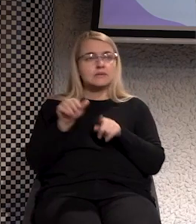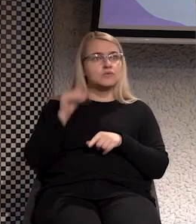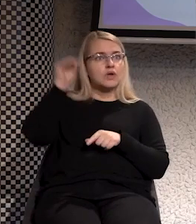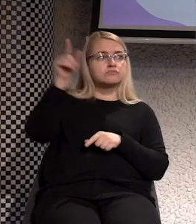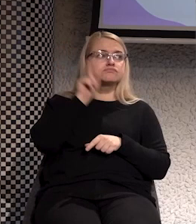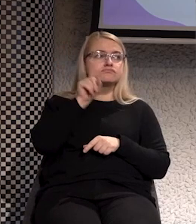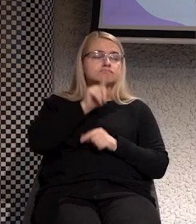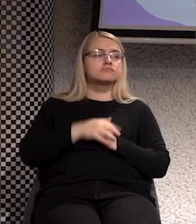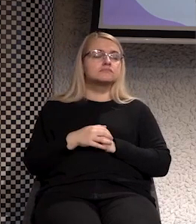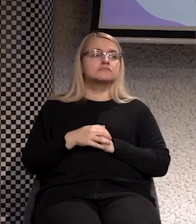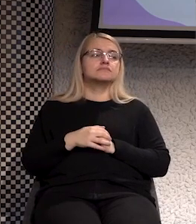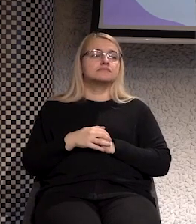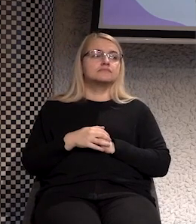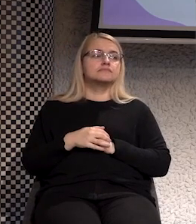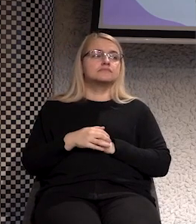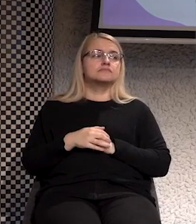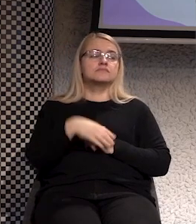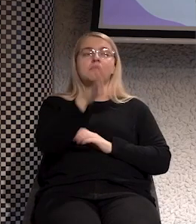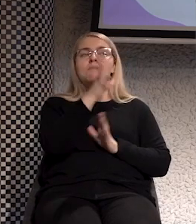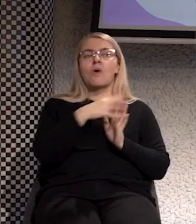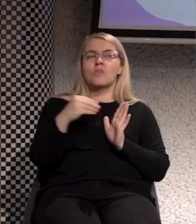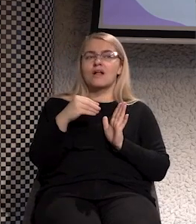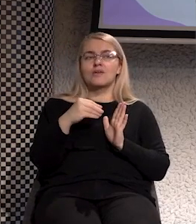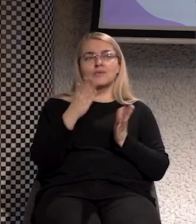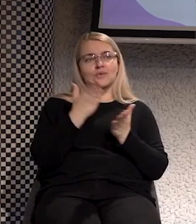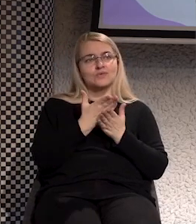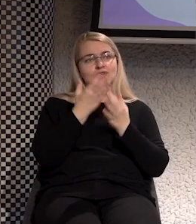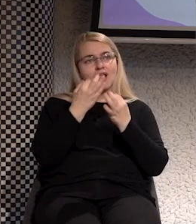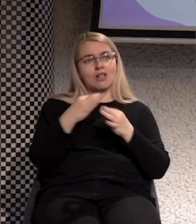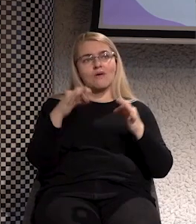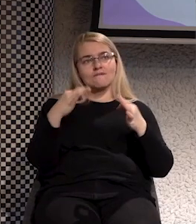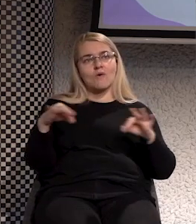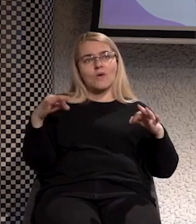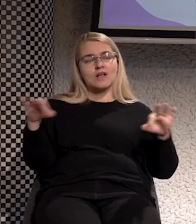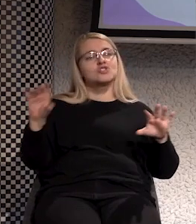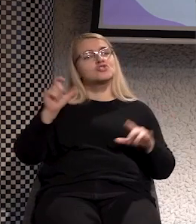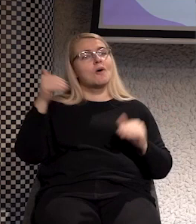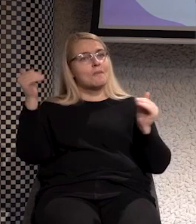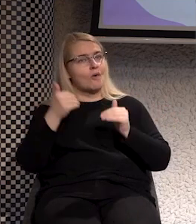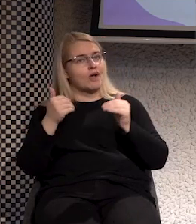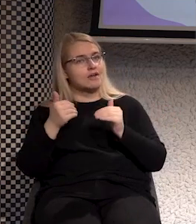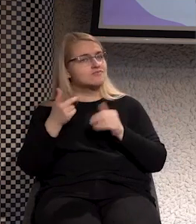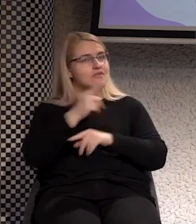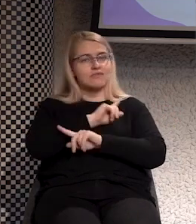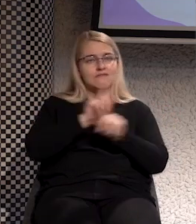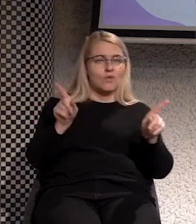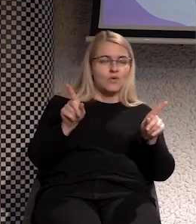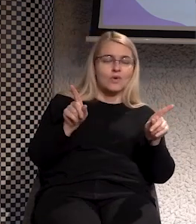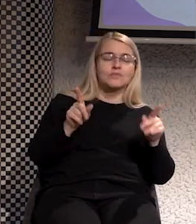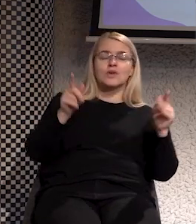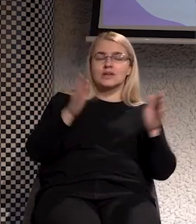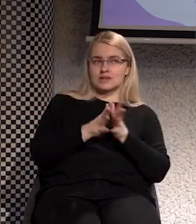mężczyznami, że ten model się luzuje. Co mogę, co nie mogę jako mężczyzna, że to się